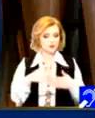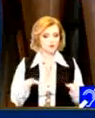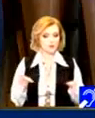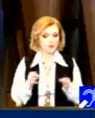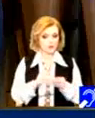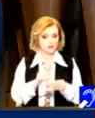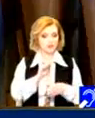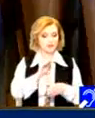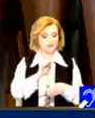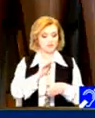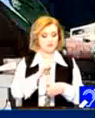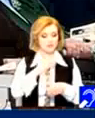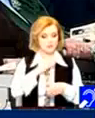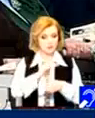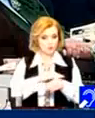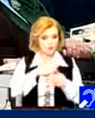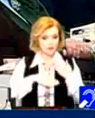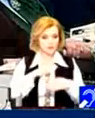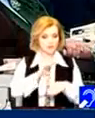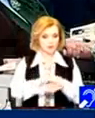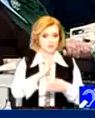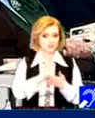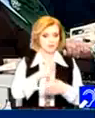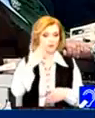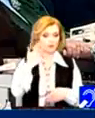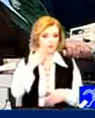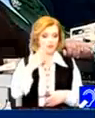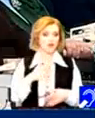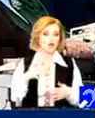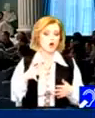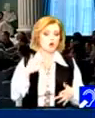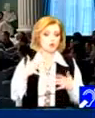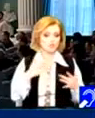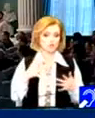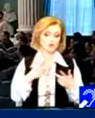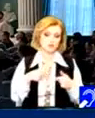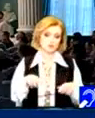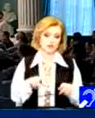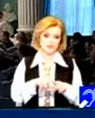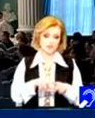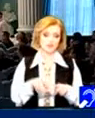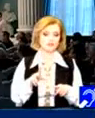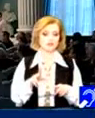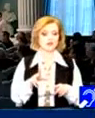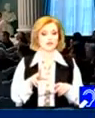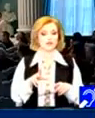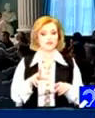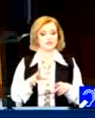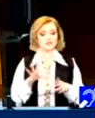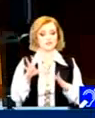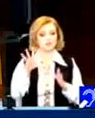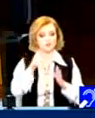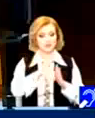suntem români. La mulți ani tuturor! Concertul intitulat de Ziua Unirii Basarabiei cu România este partea unui proiect al Institutului Cultural